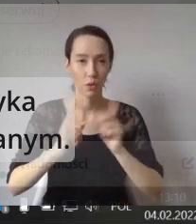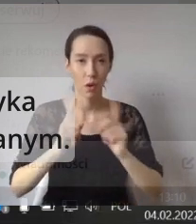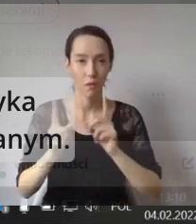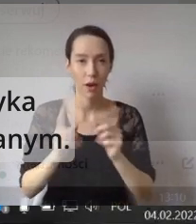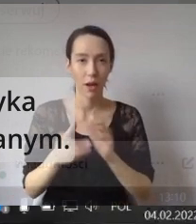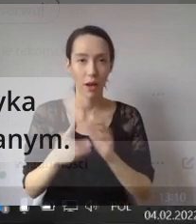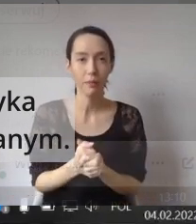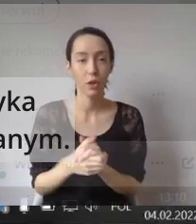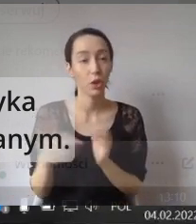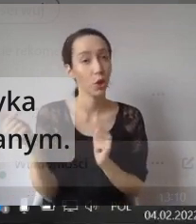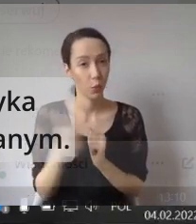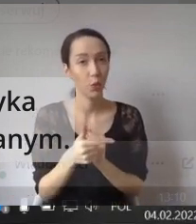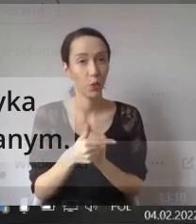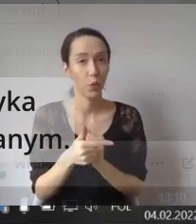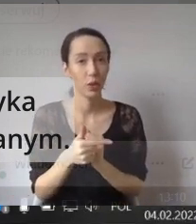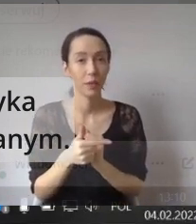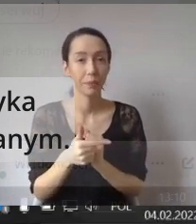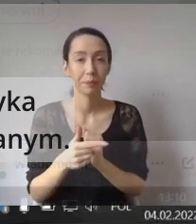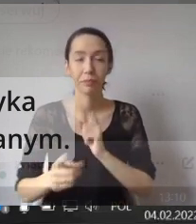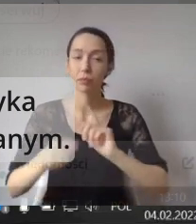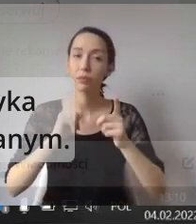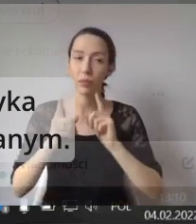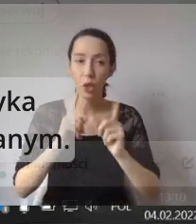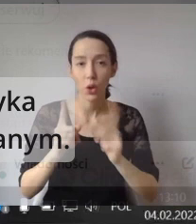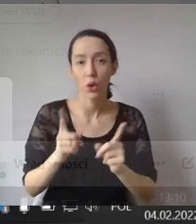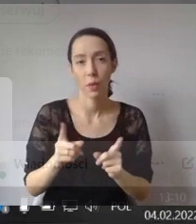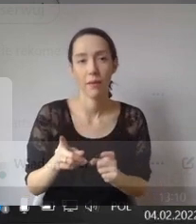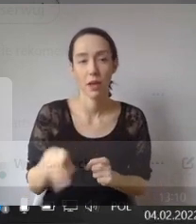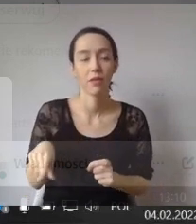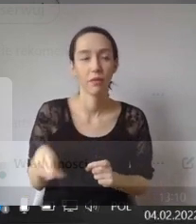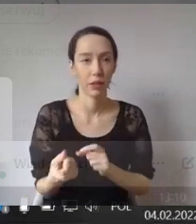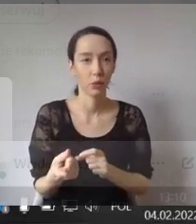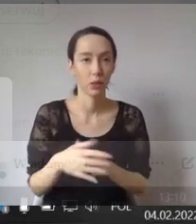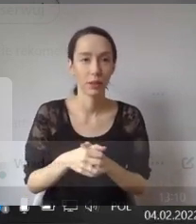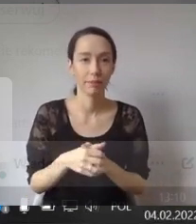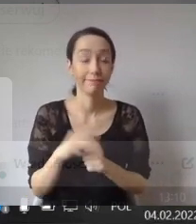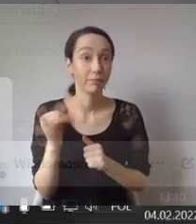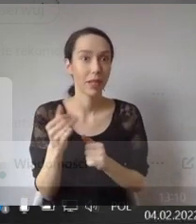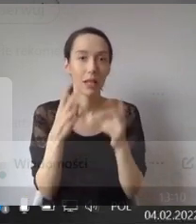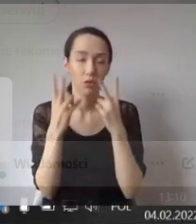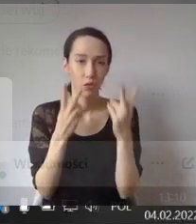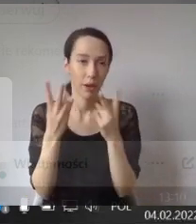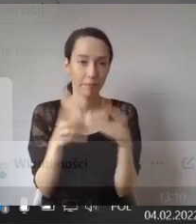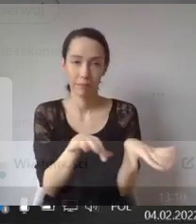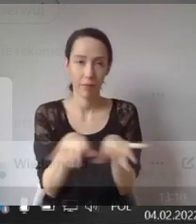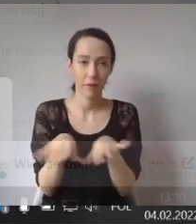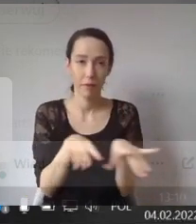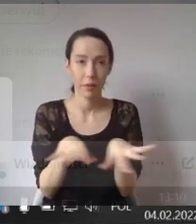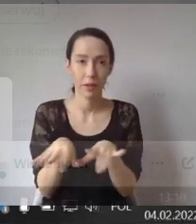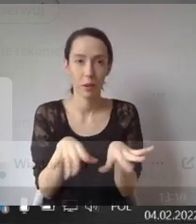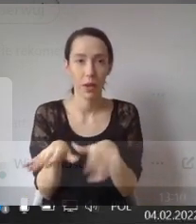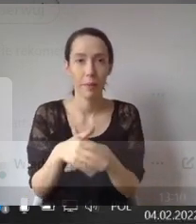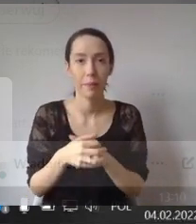znajomość języka francuskiego przynajmniej na poziomie średnio zaawansowanym. I jak ja szukam takiego profilu? Wpisuję